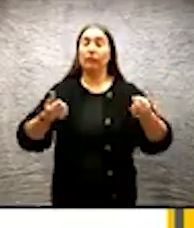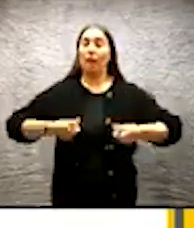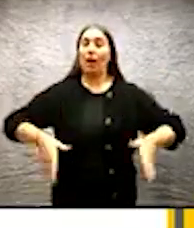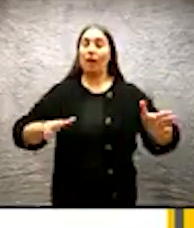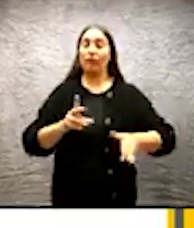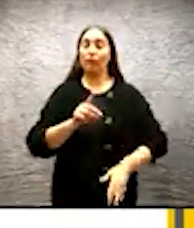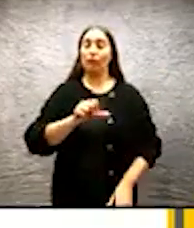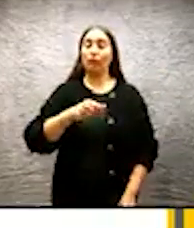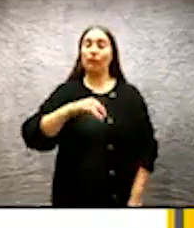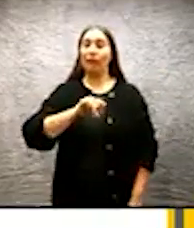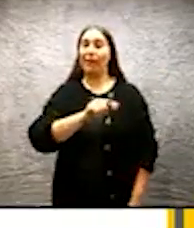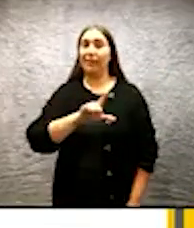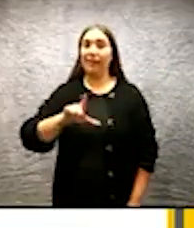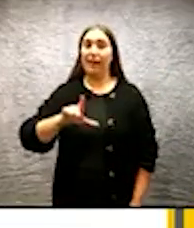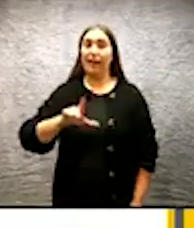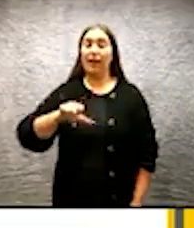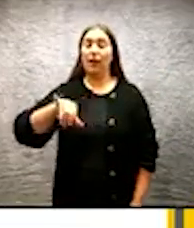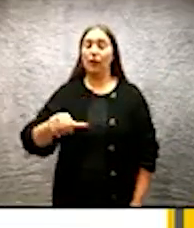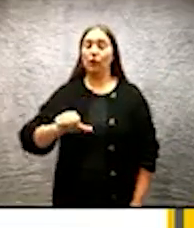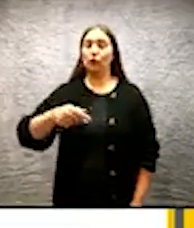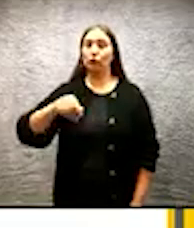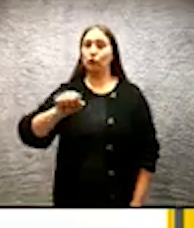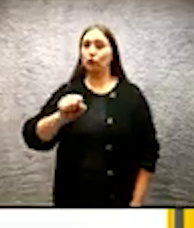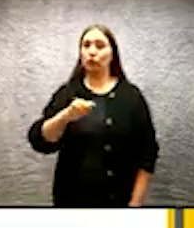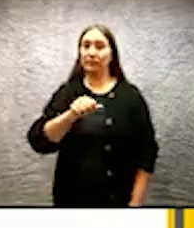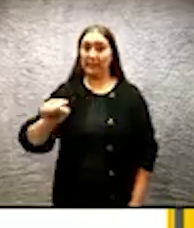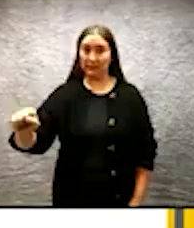troisième proposition était Avenue du Capitaine Jean.